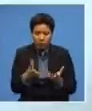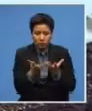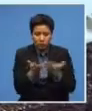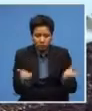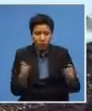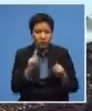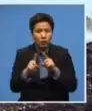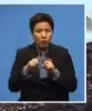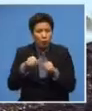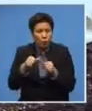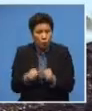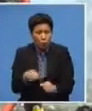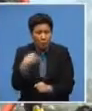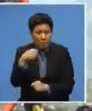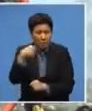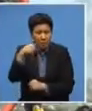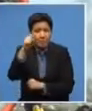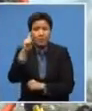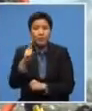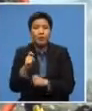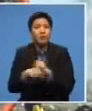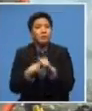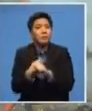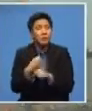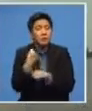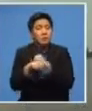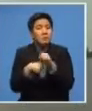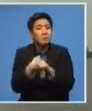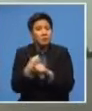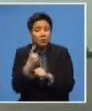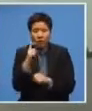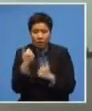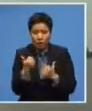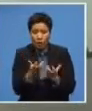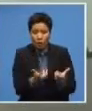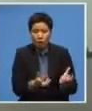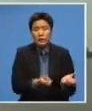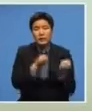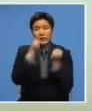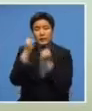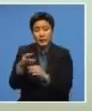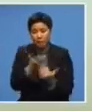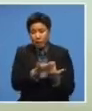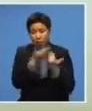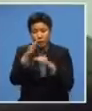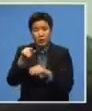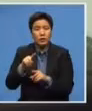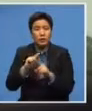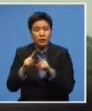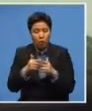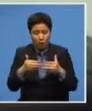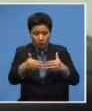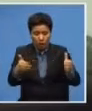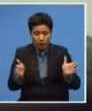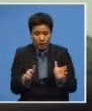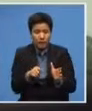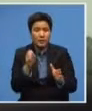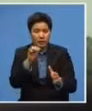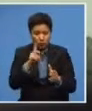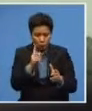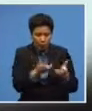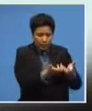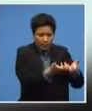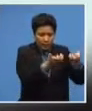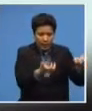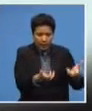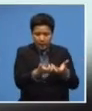ายเพราะมันอยู่หลายสิบปีนะครับสถานที่ทิ้งขยะของรัฐนะการขนขยะอะไรต่างๆเหล่านี้ถังขยะแยกขยะต้อง